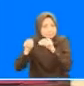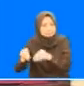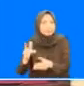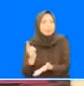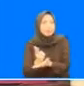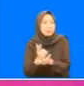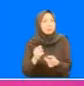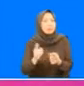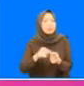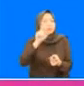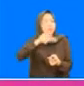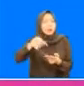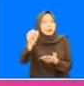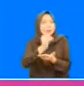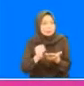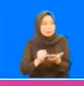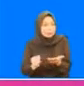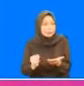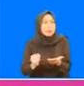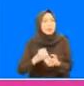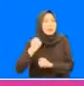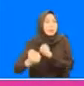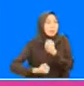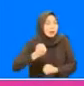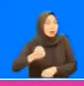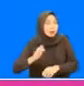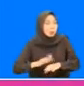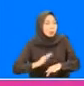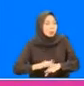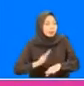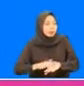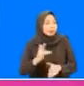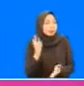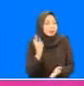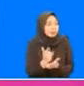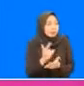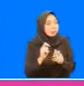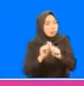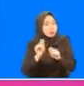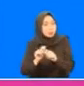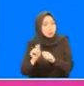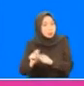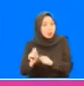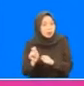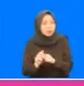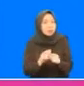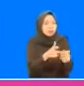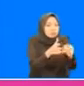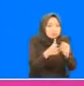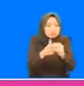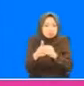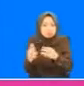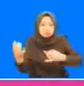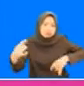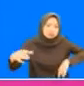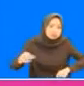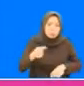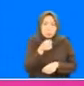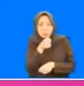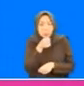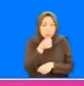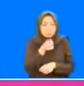para seniman dan pelaku budaya yang terus menghasilkan karya-karya kreatif dan